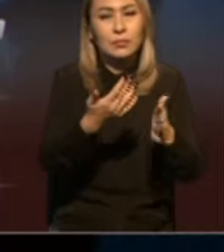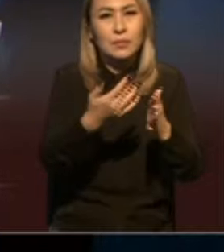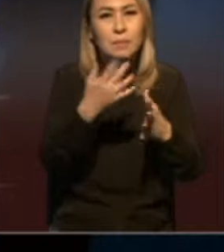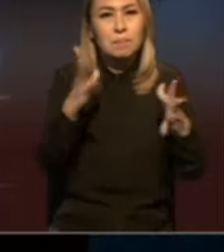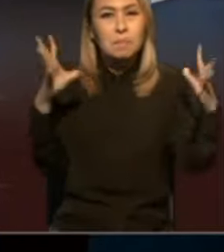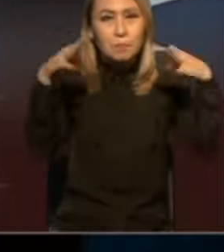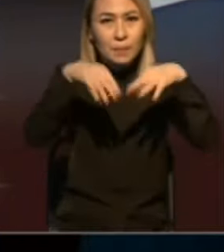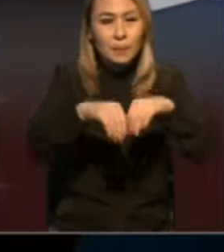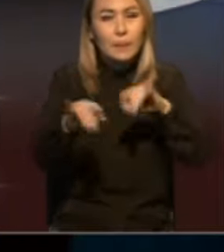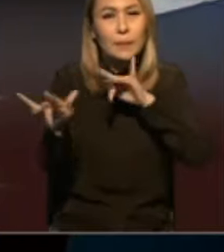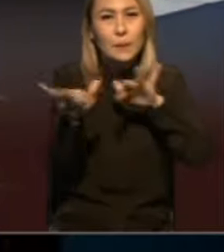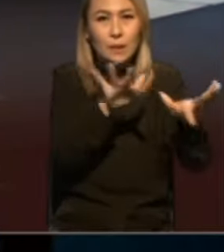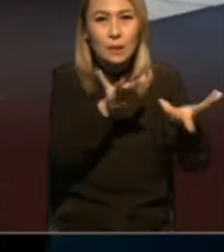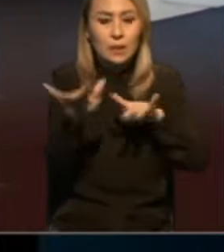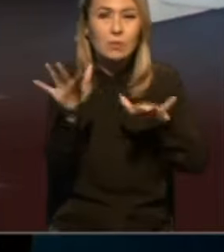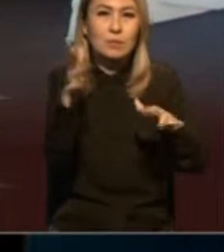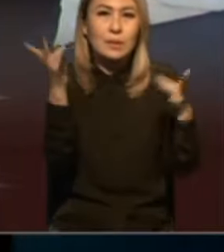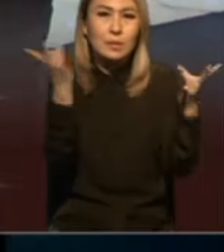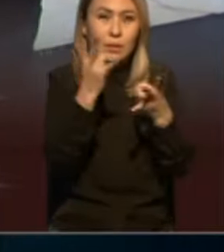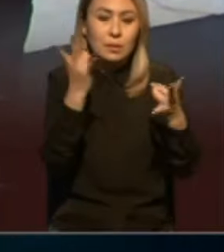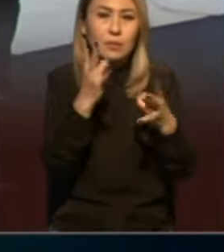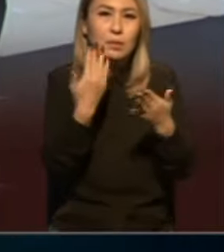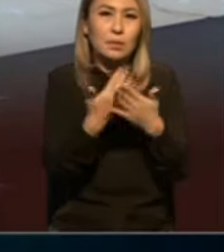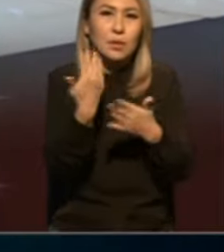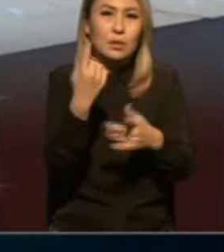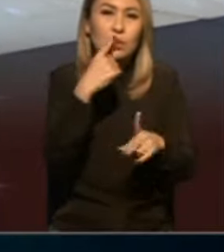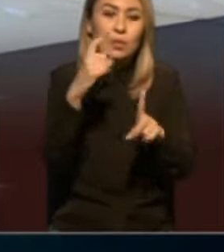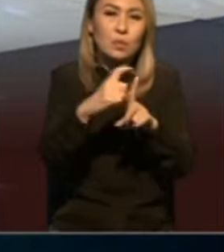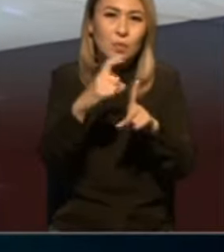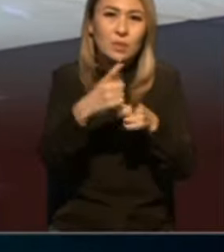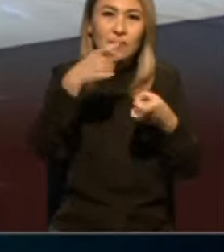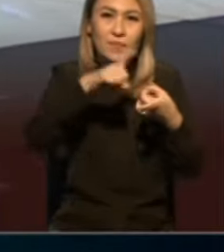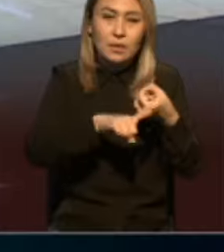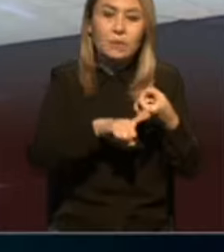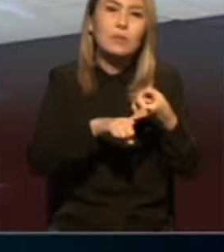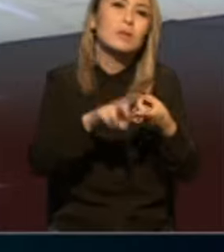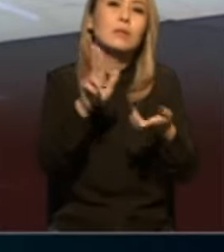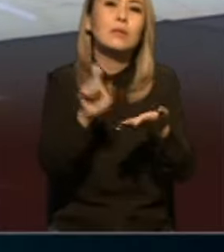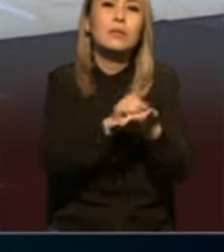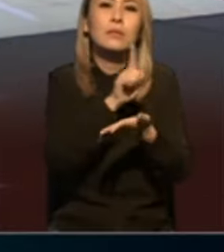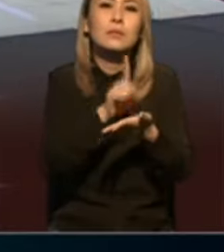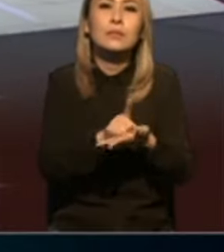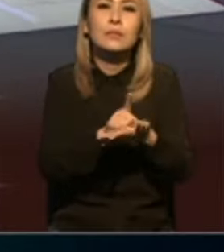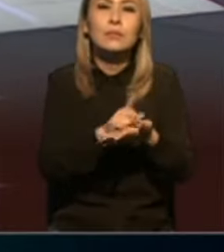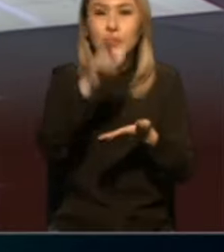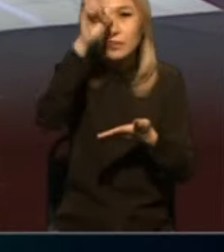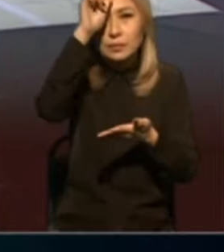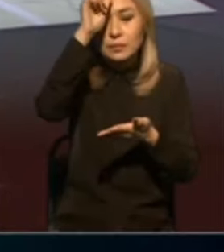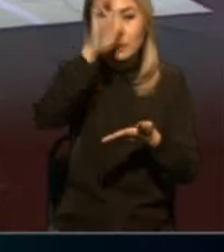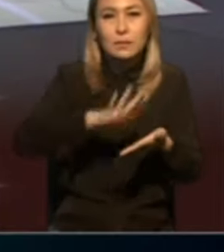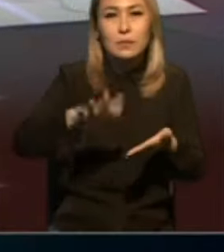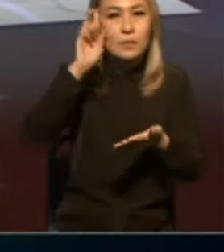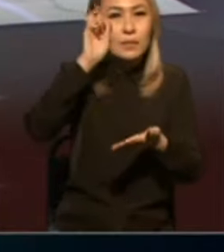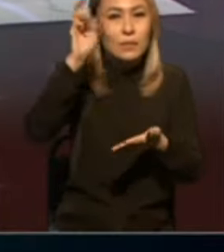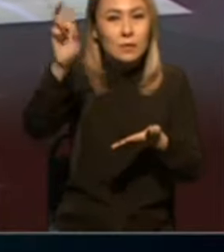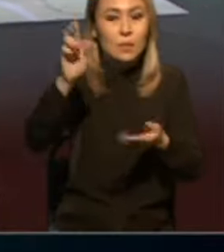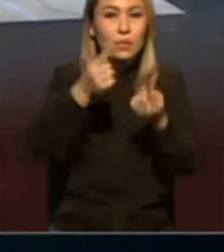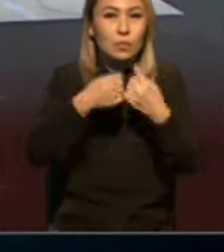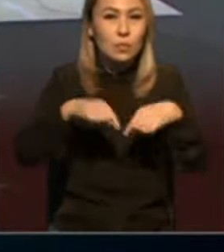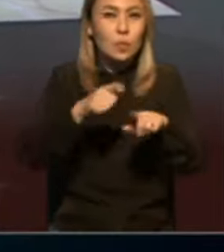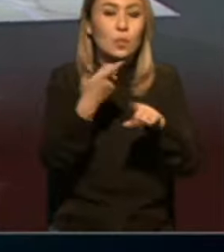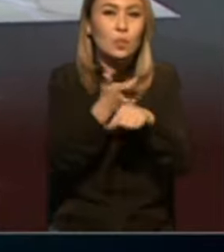бірлесіп әрекет әсер ету керек. Жаңа сіздің сөзіңізге келетін болсақ, әрине түркі мемлекеттерінің ұйымы